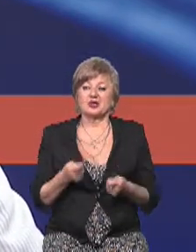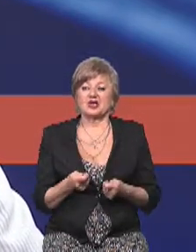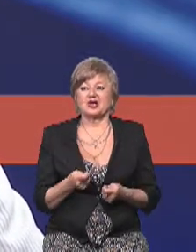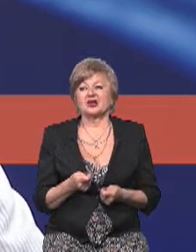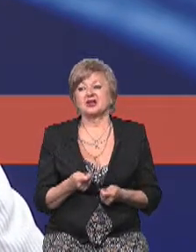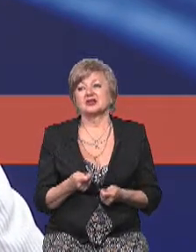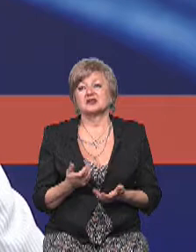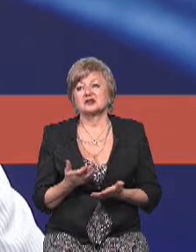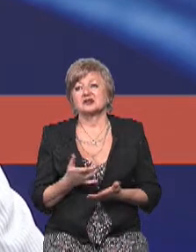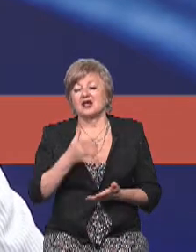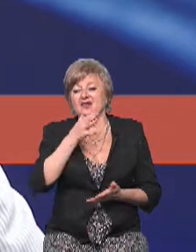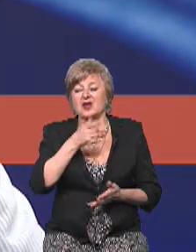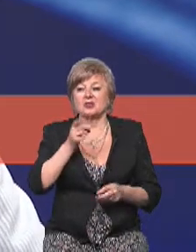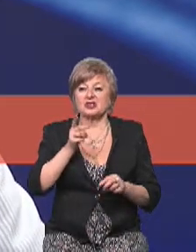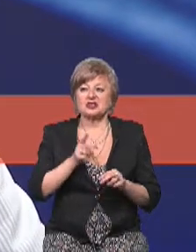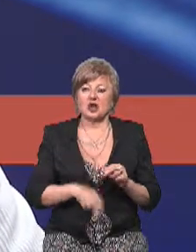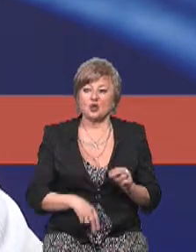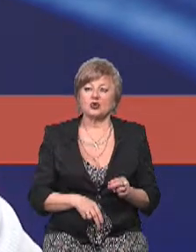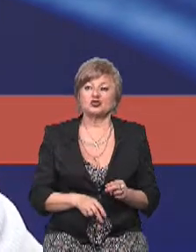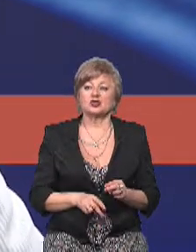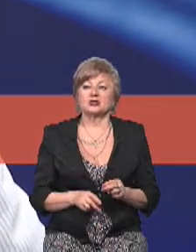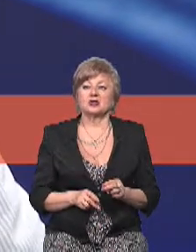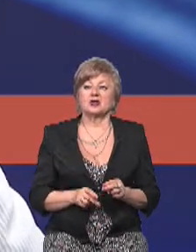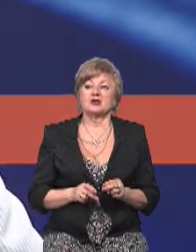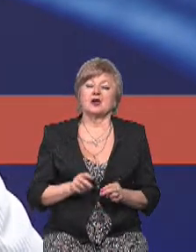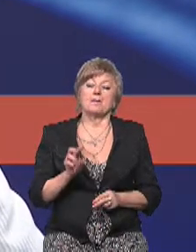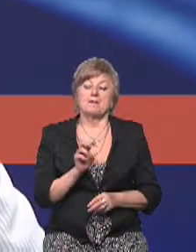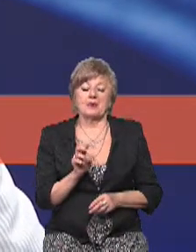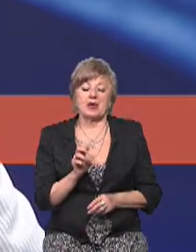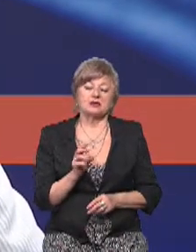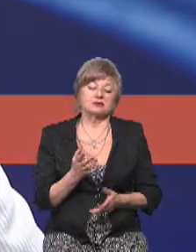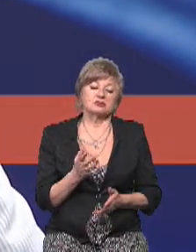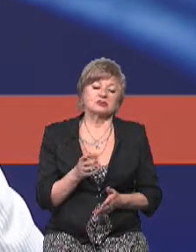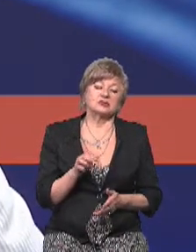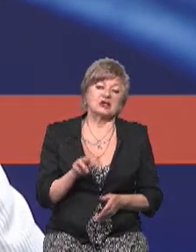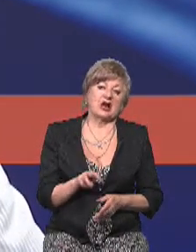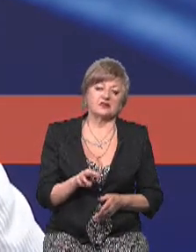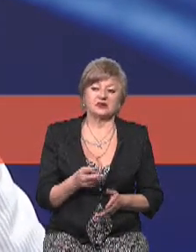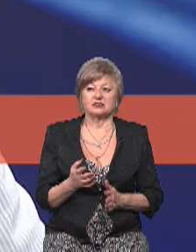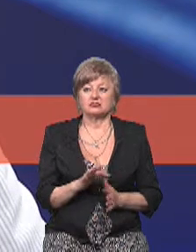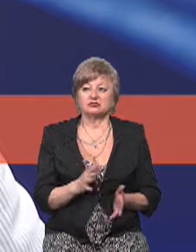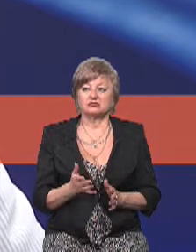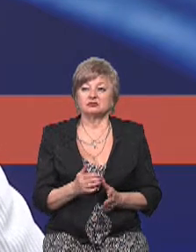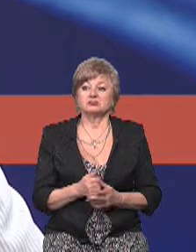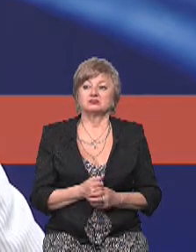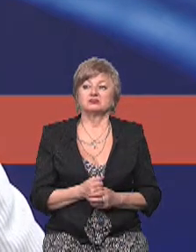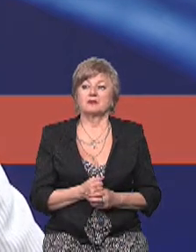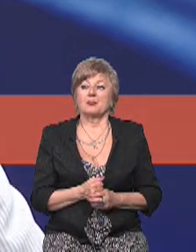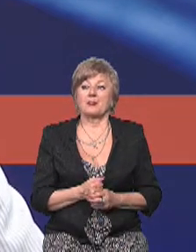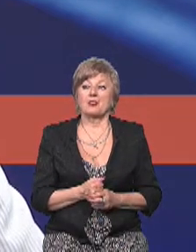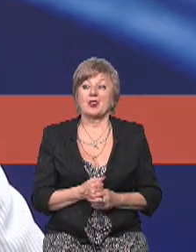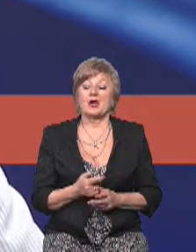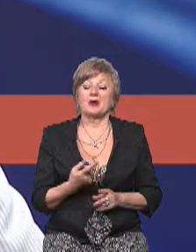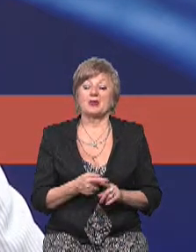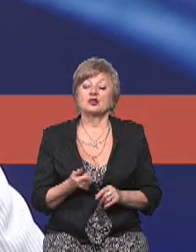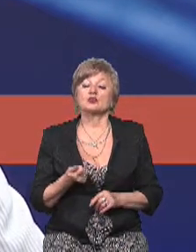них закінчився термін там уже, не знаю, в березні, в травні і так далі. То кількість